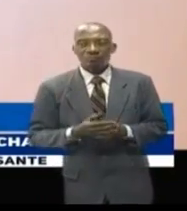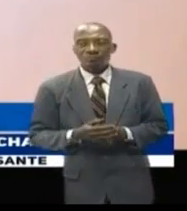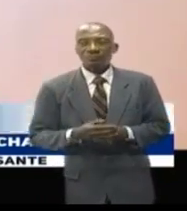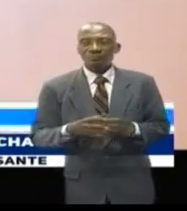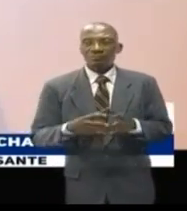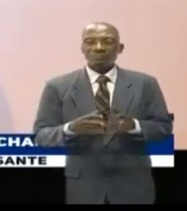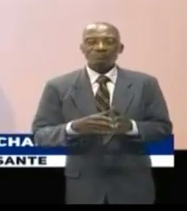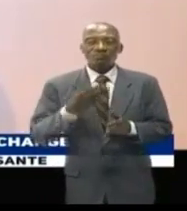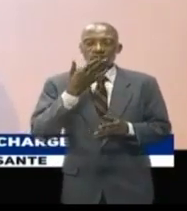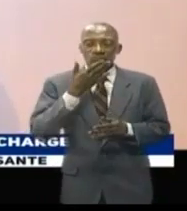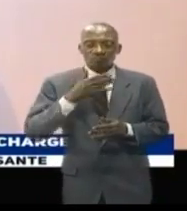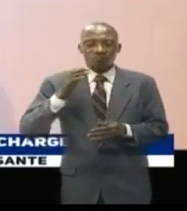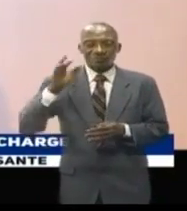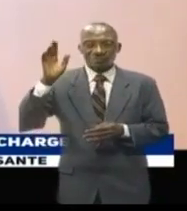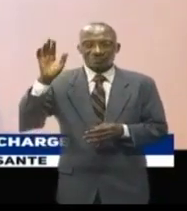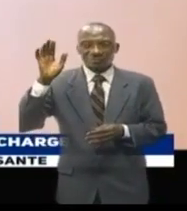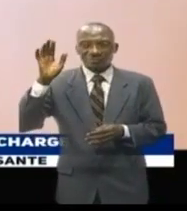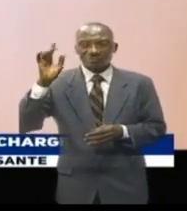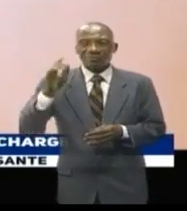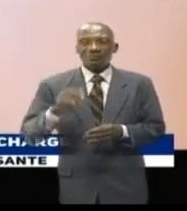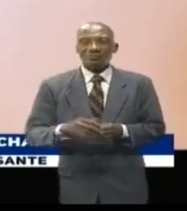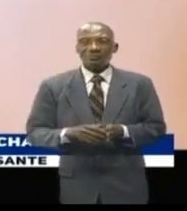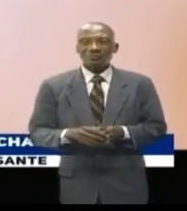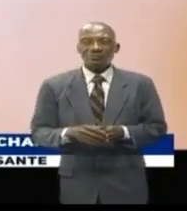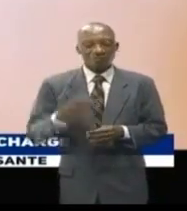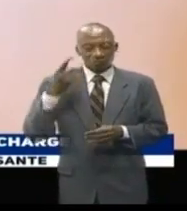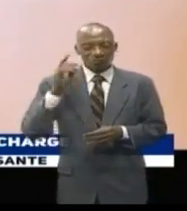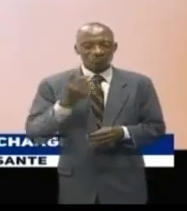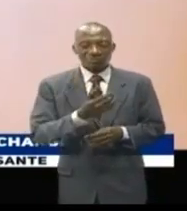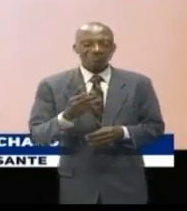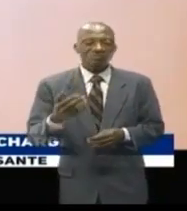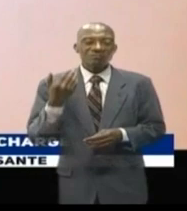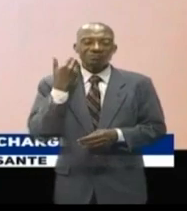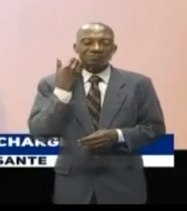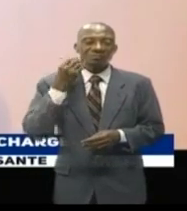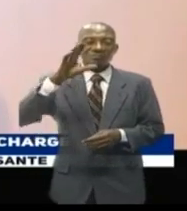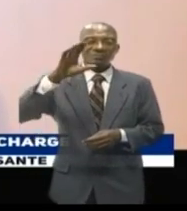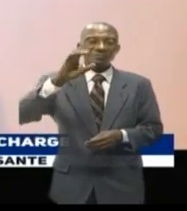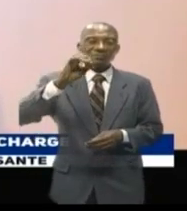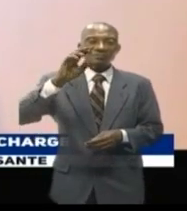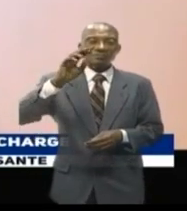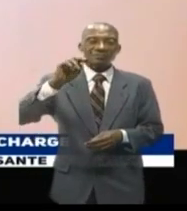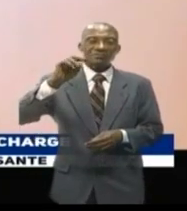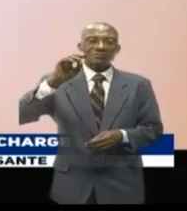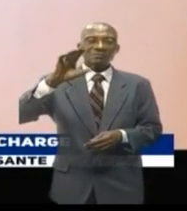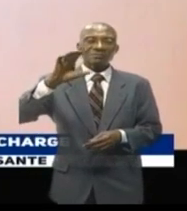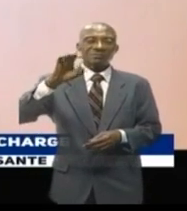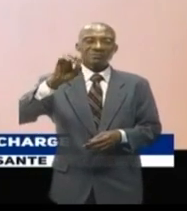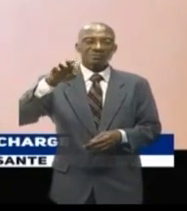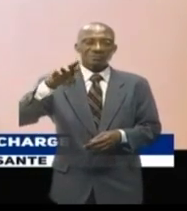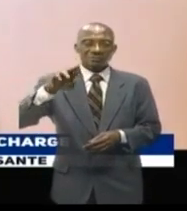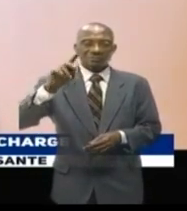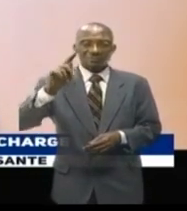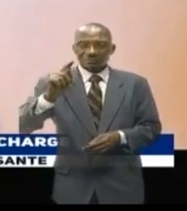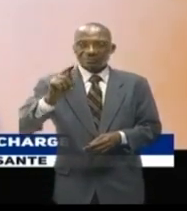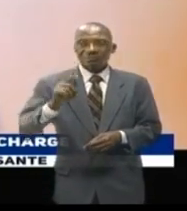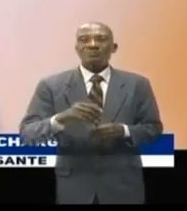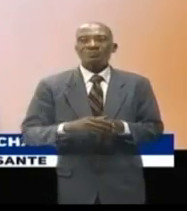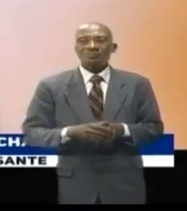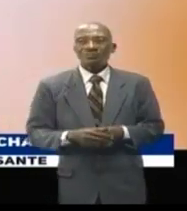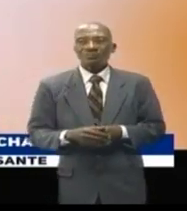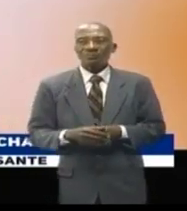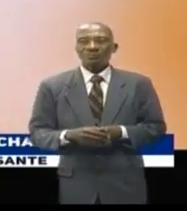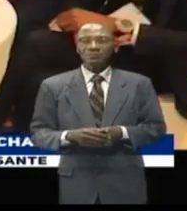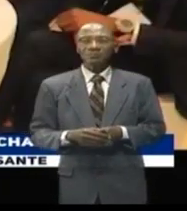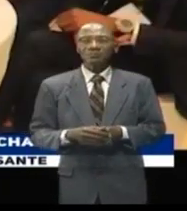Kinshasa ce n'est pas assez pour nos enfants souffrant du cancer tout ce qui va rester on va ramener pour nos enfants qui